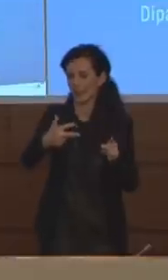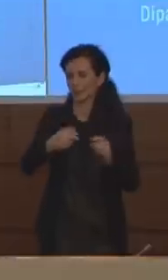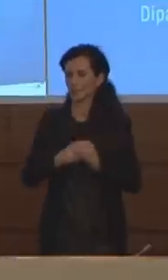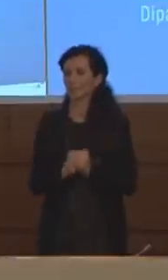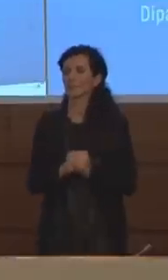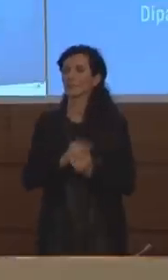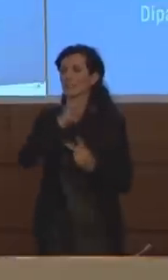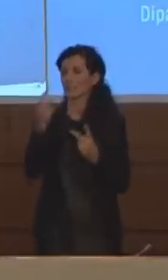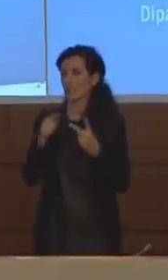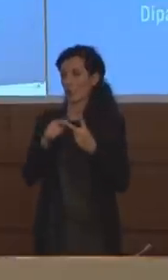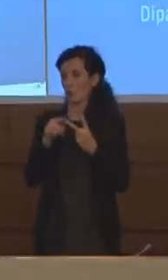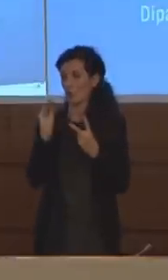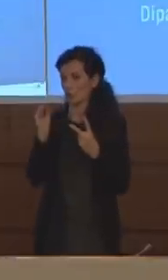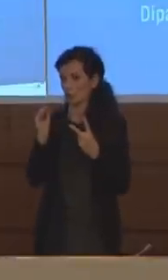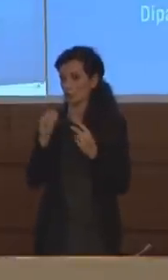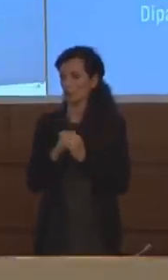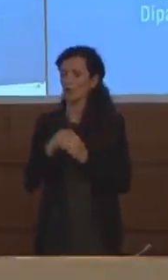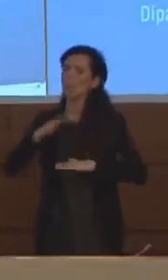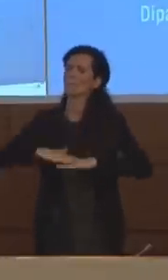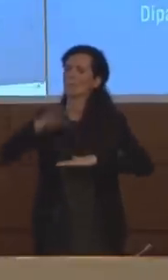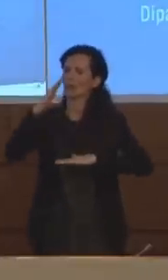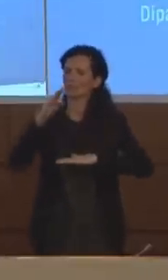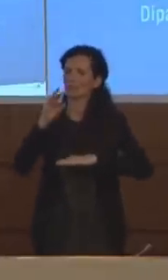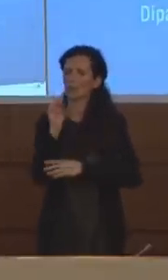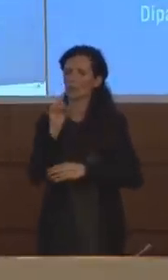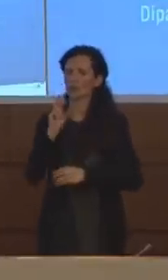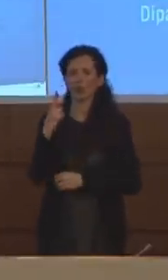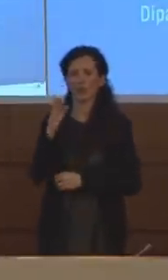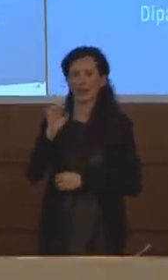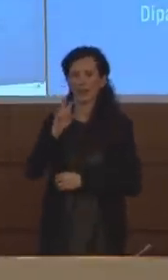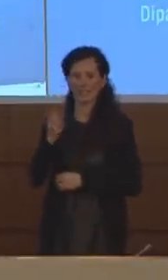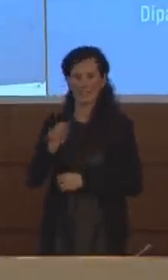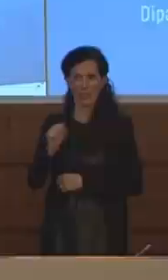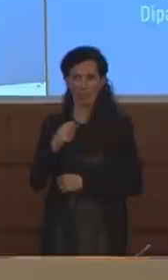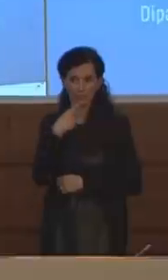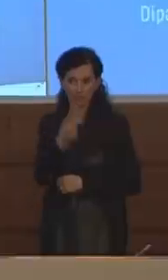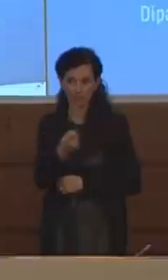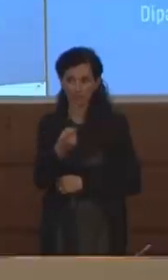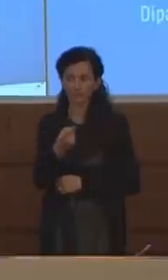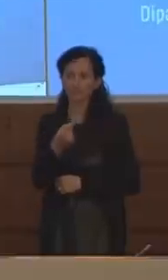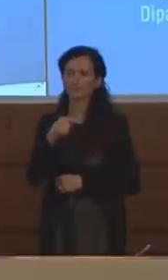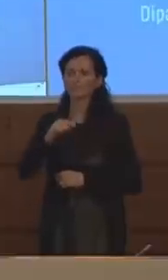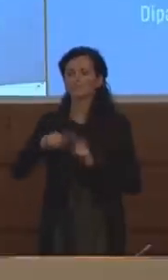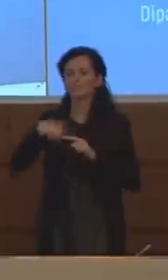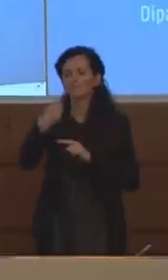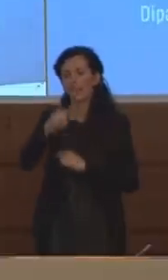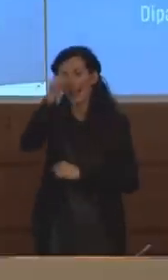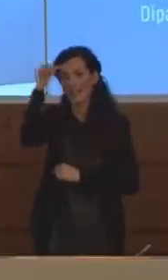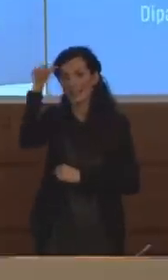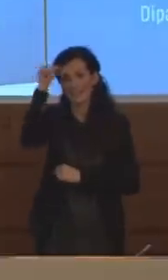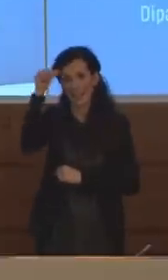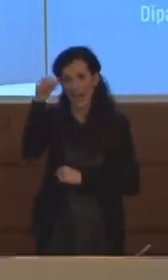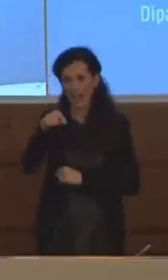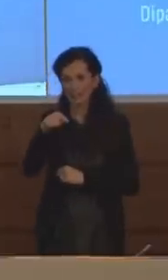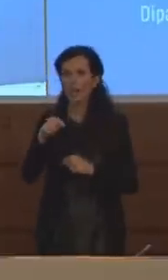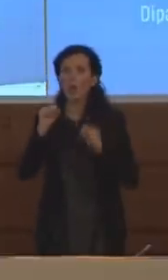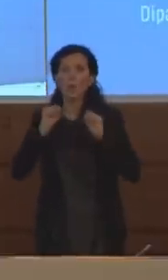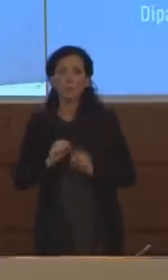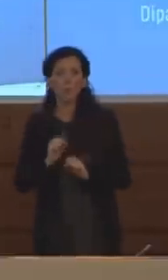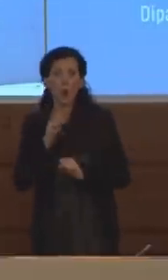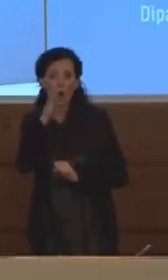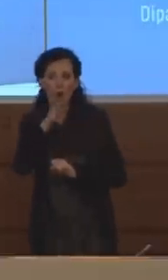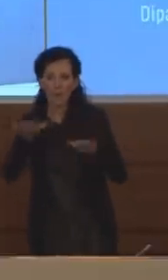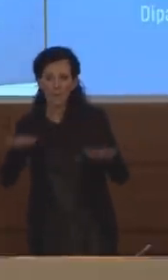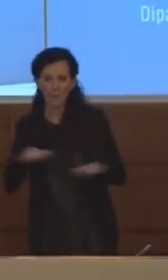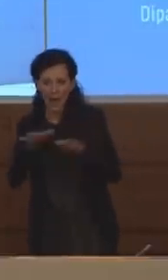l'altra ne ha parlato questa mattina anche il professor rezza riguarda quest'estate si potrà andare al mare